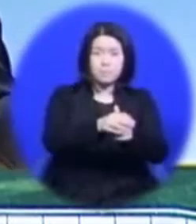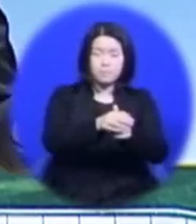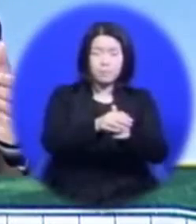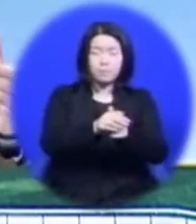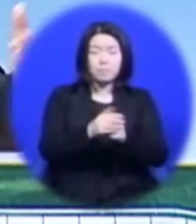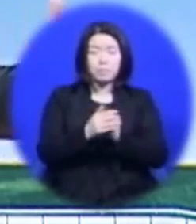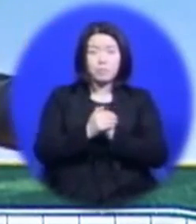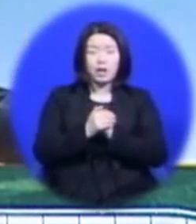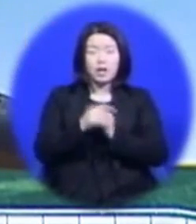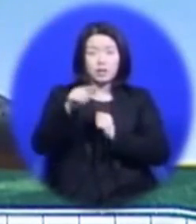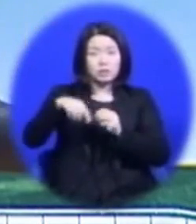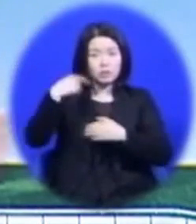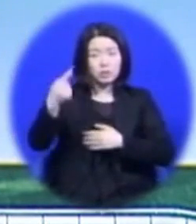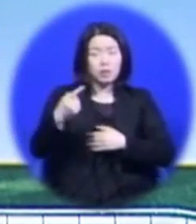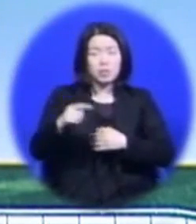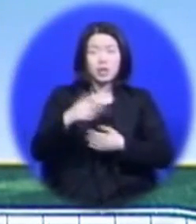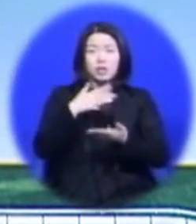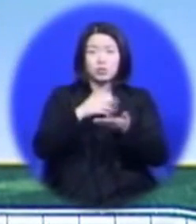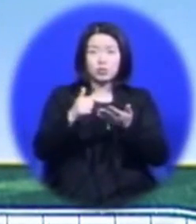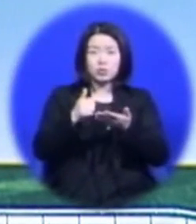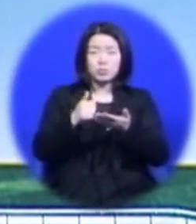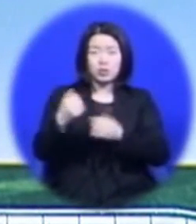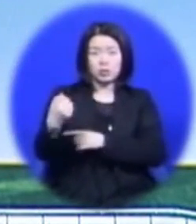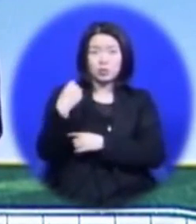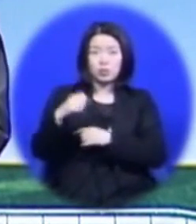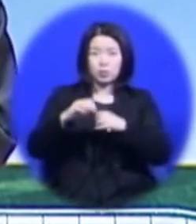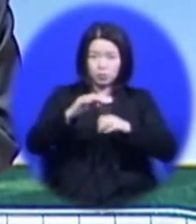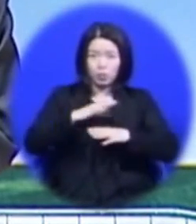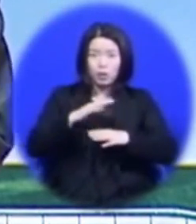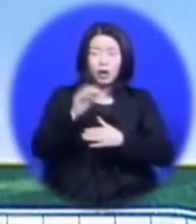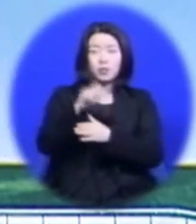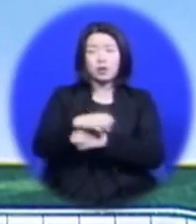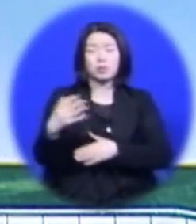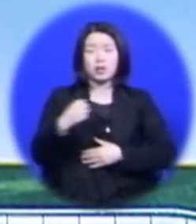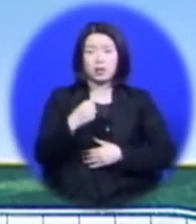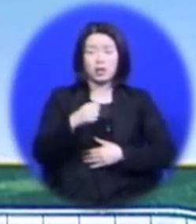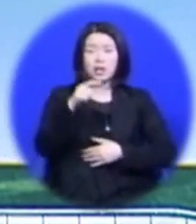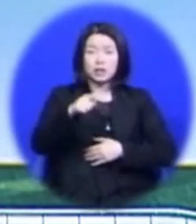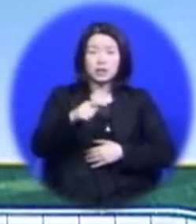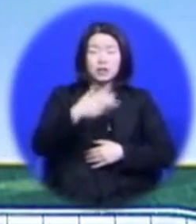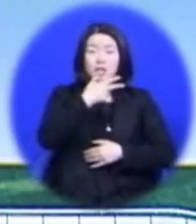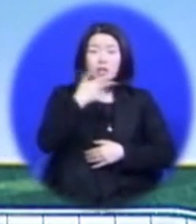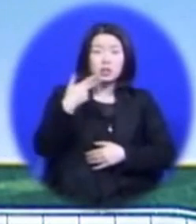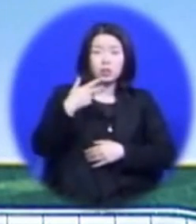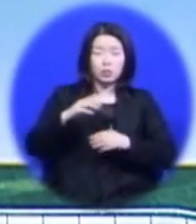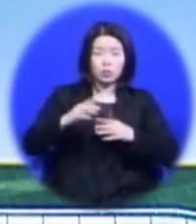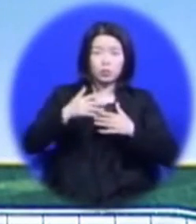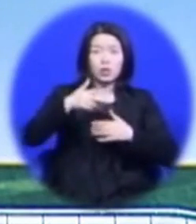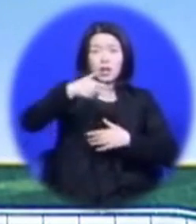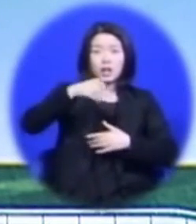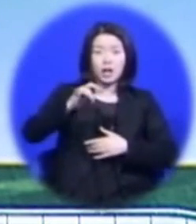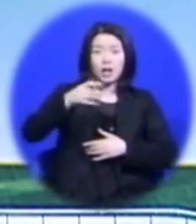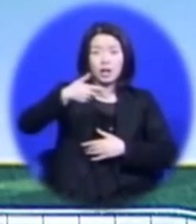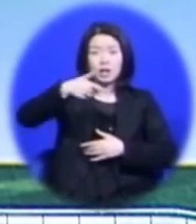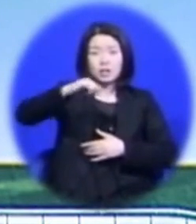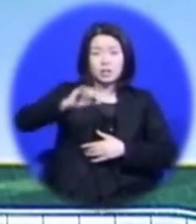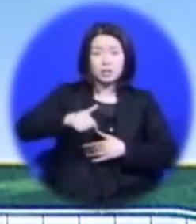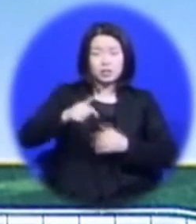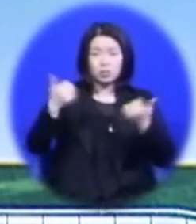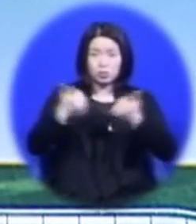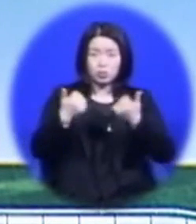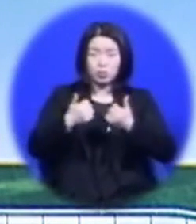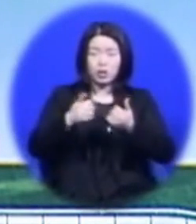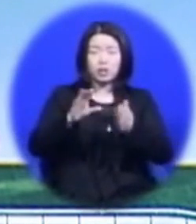놀라운 능력으로 많은 열매를 거두었습니다. 그가 영국 캐직 총회에서 다음과 같이 말했습니다. 저는